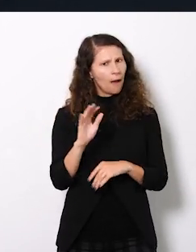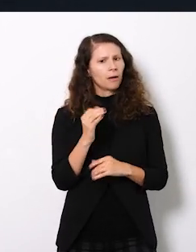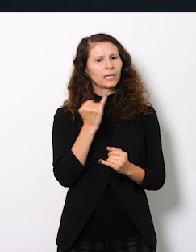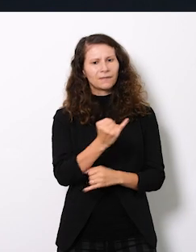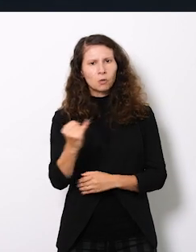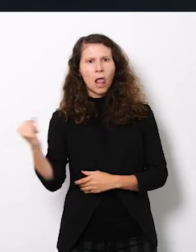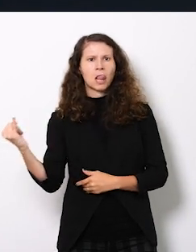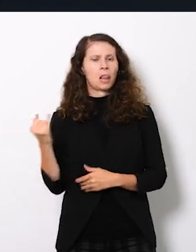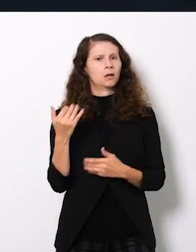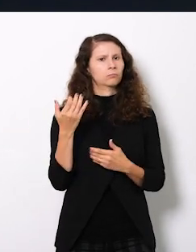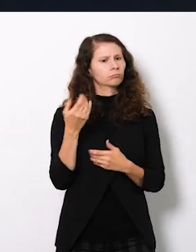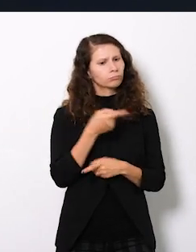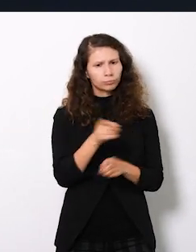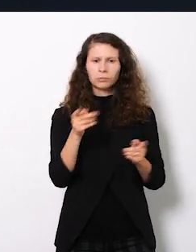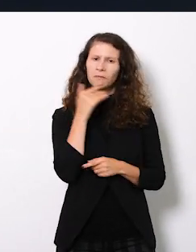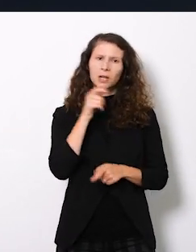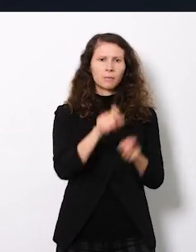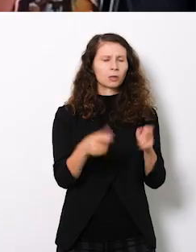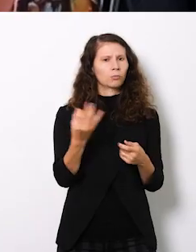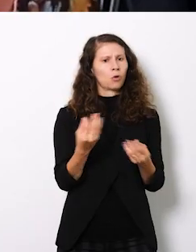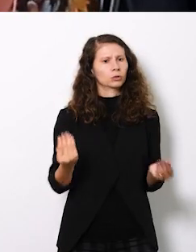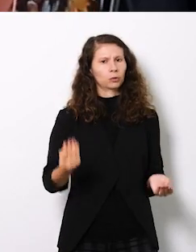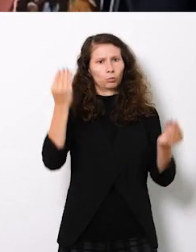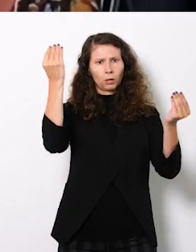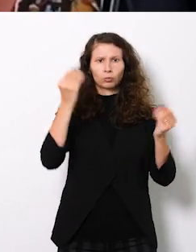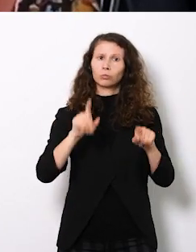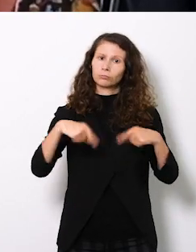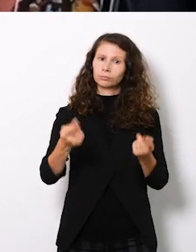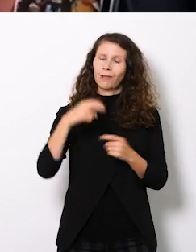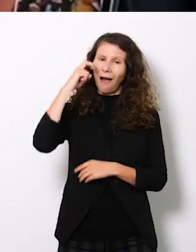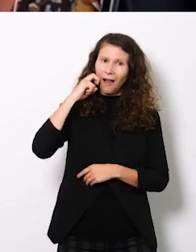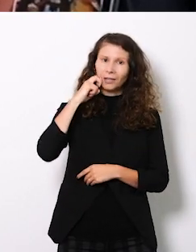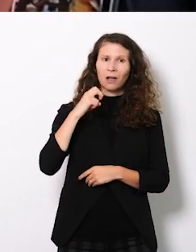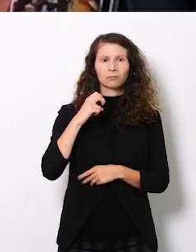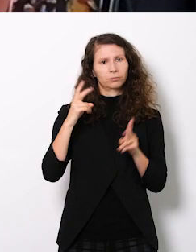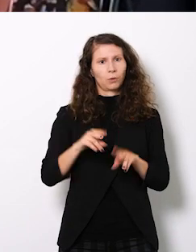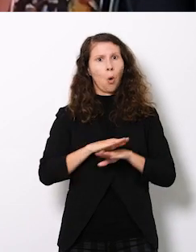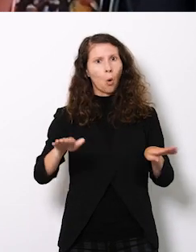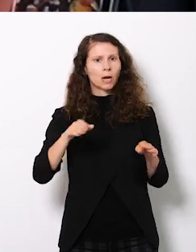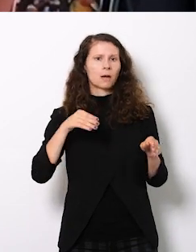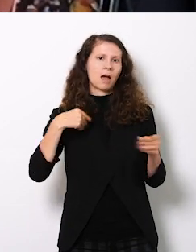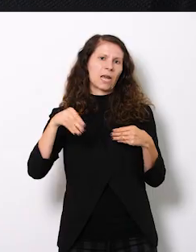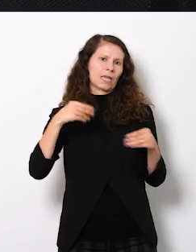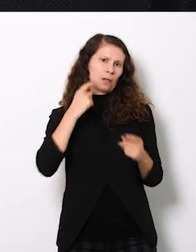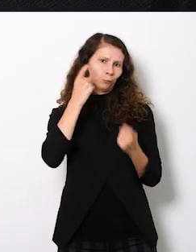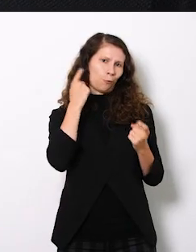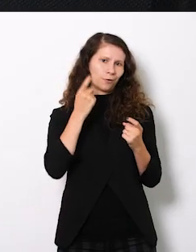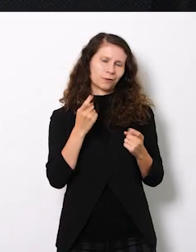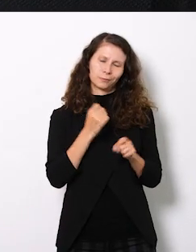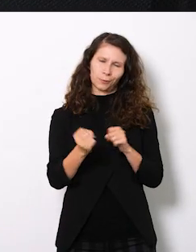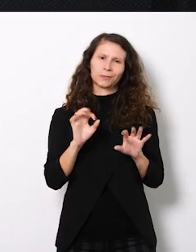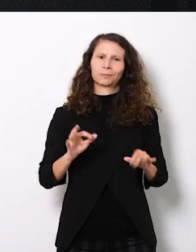etwas dazu geben, damit sie im Alter auch möglichst ohne materielle Sorgen leben können.